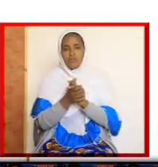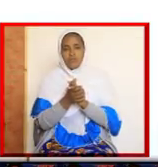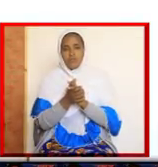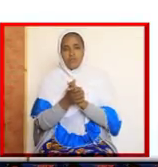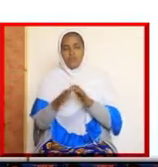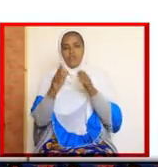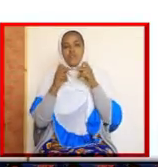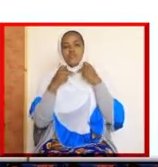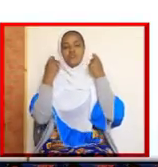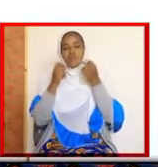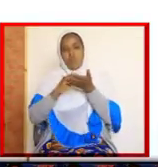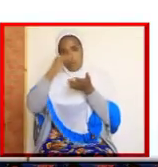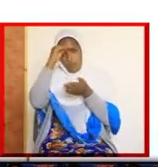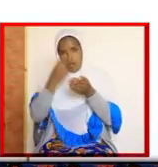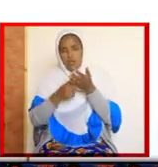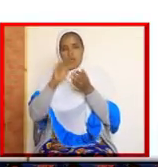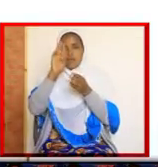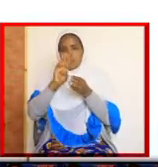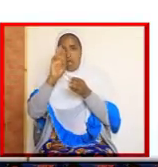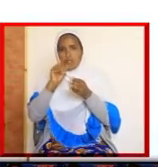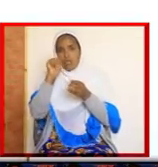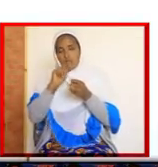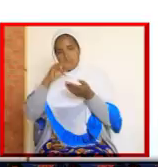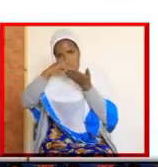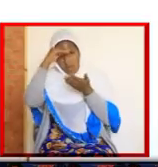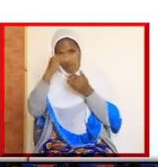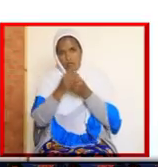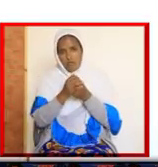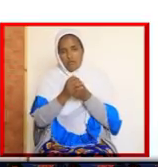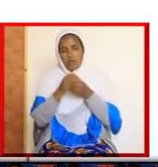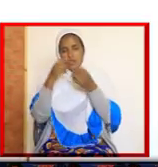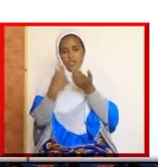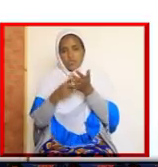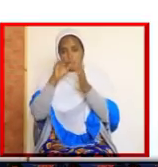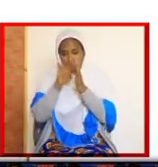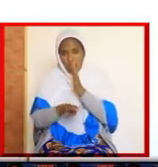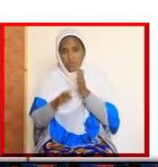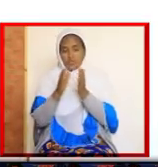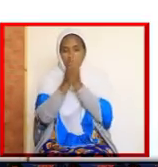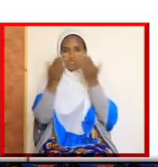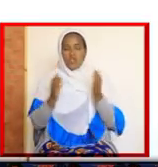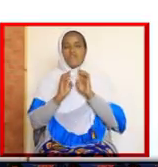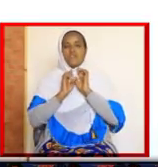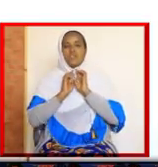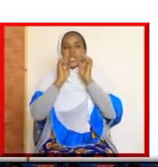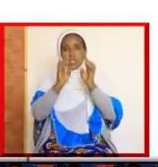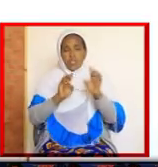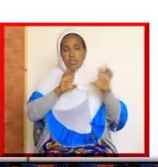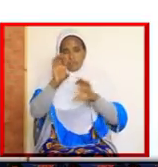ግብረ ዲቁና ይማራል፣ ሰዓታት ይማራል። ከዚያ ቢያንስ እንኳን ቅኔ